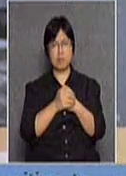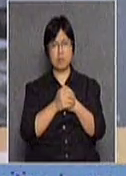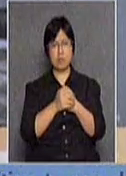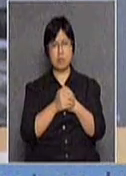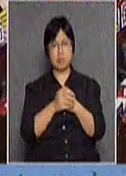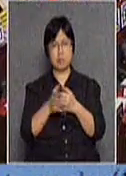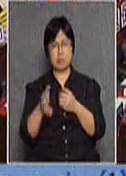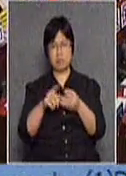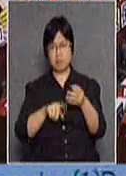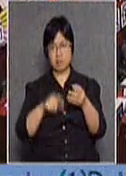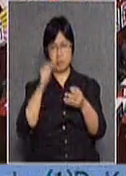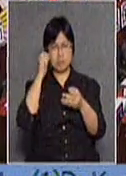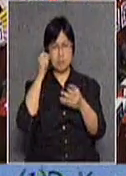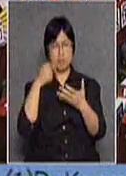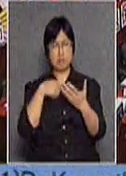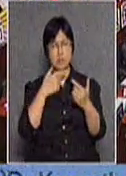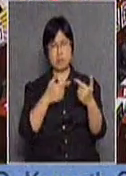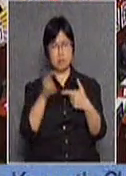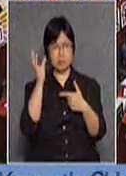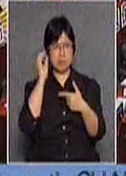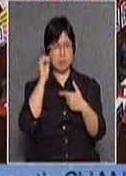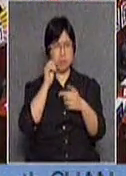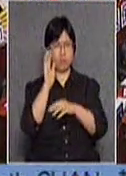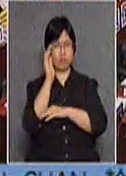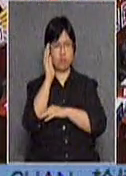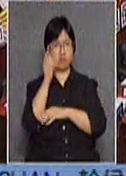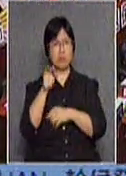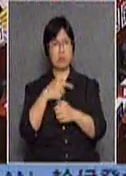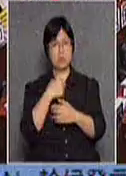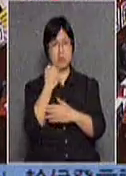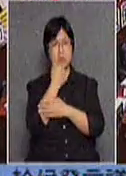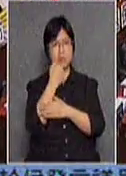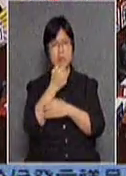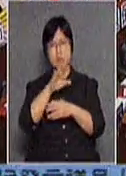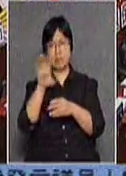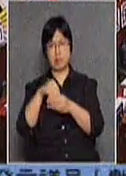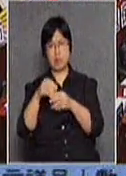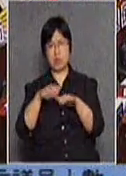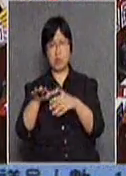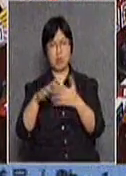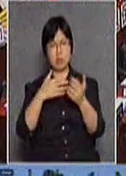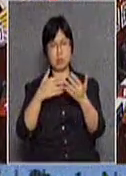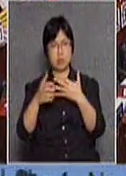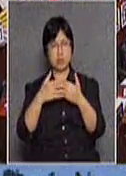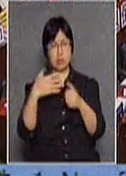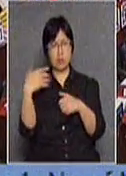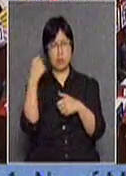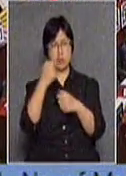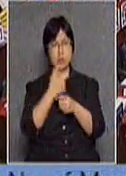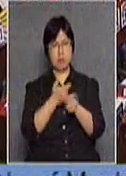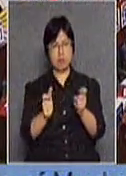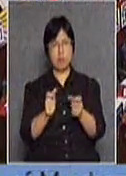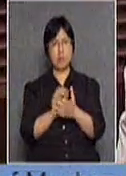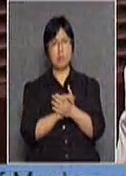李慧瓊議員咩問題？ 我一路聽阿梁國雄議員嘅論述咧，佢就係反對納入海事處處長嘅人工，但我